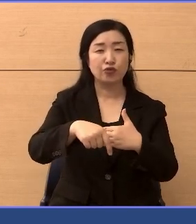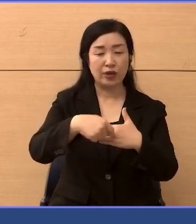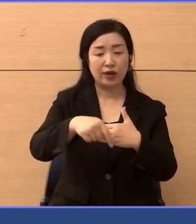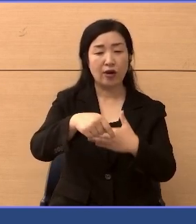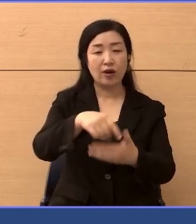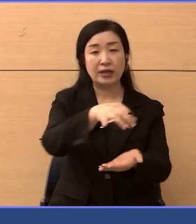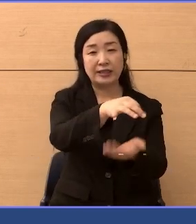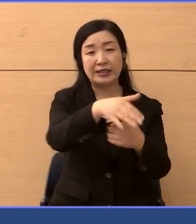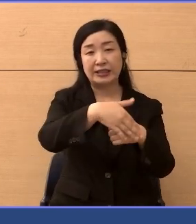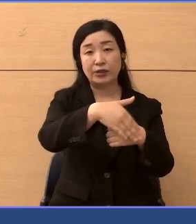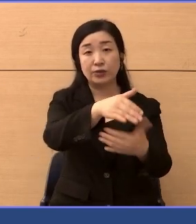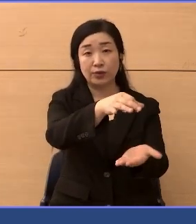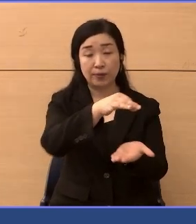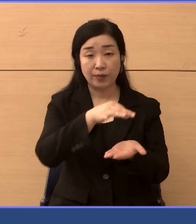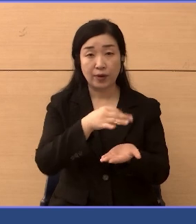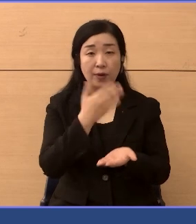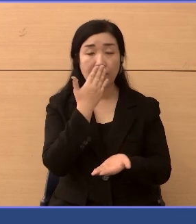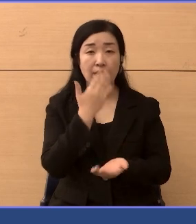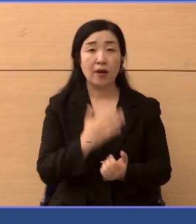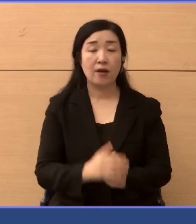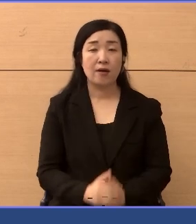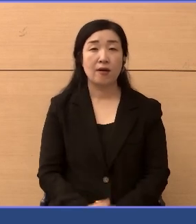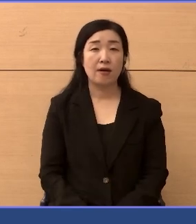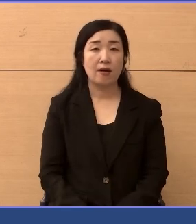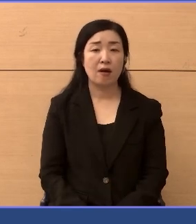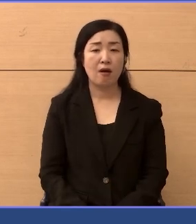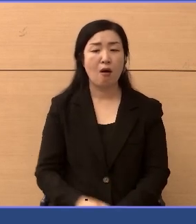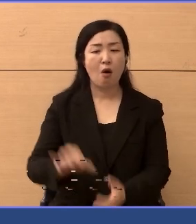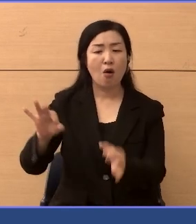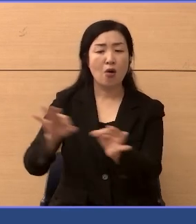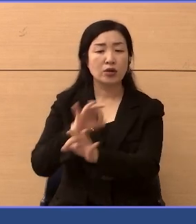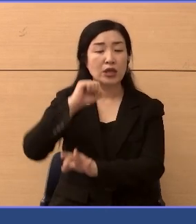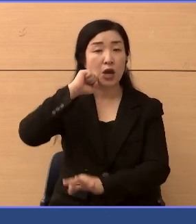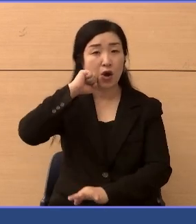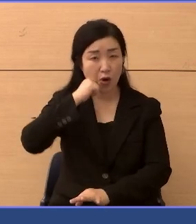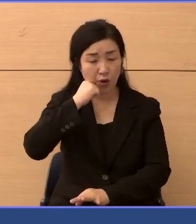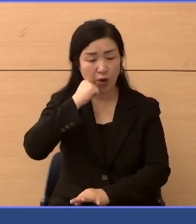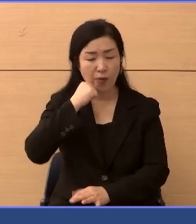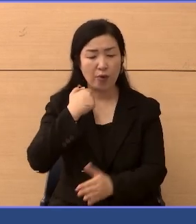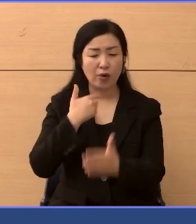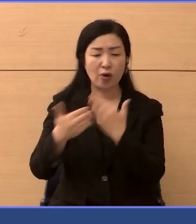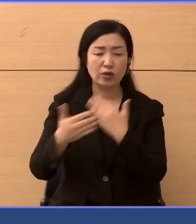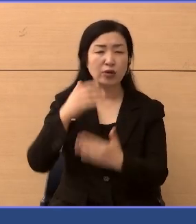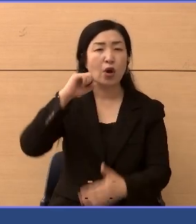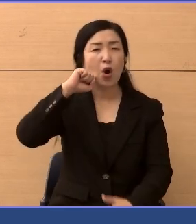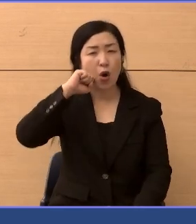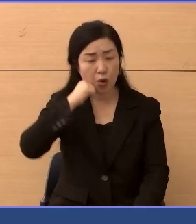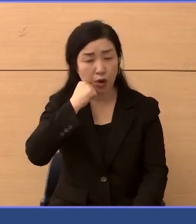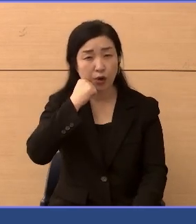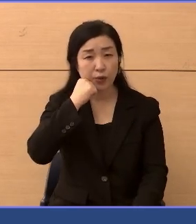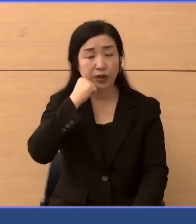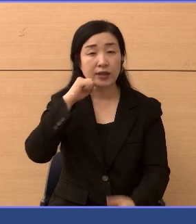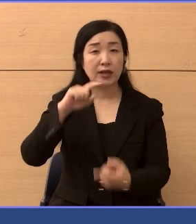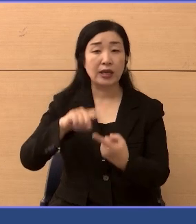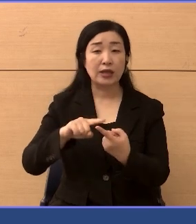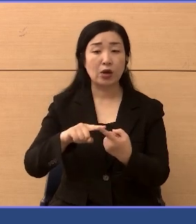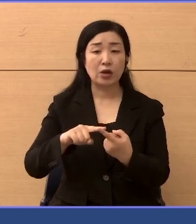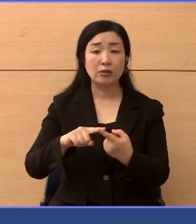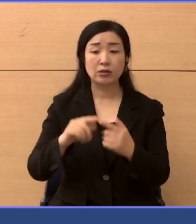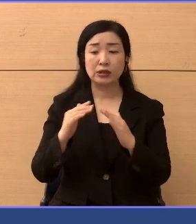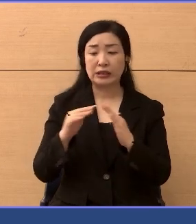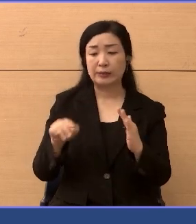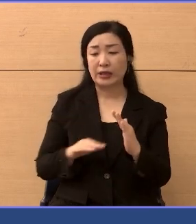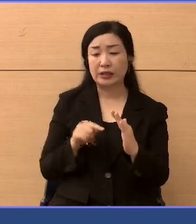facing 있습니다. families is that 이러한 if a child's 가족들이 겪는 behavior, 어려움 같은 경우에는 particularly outside the home, is difficult, 집